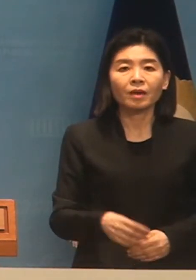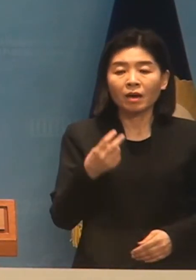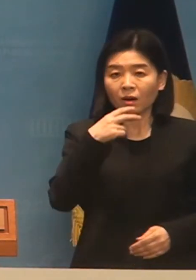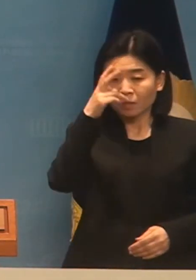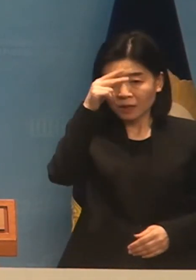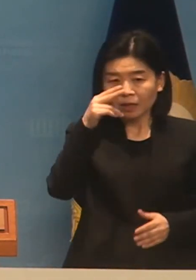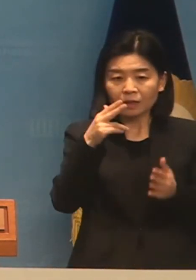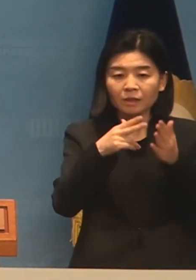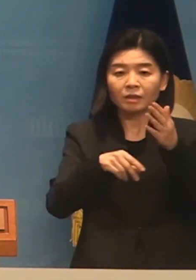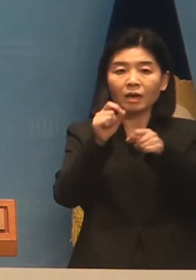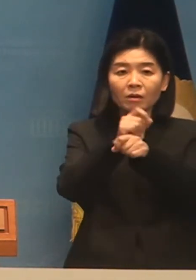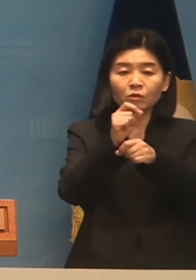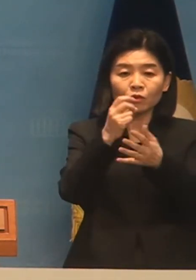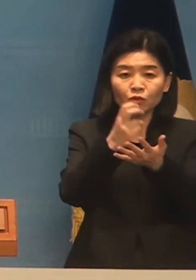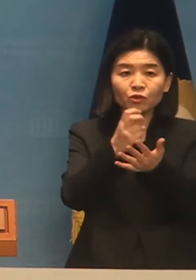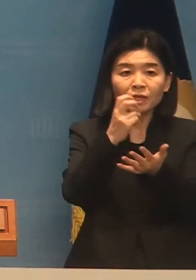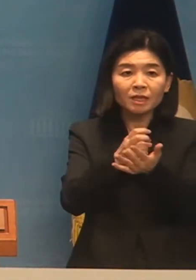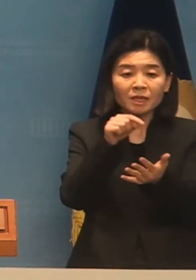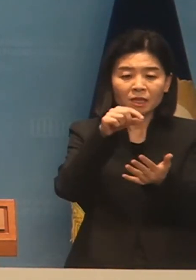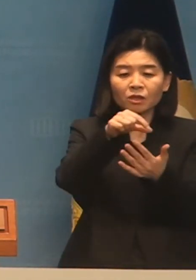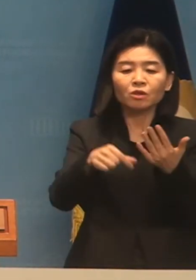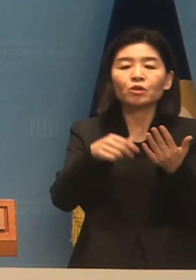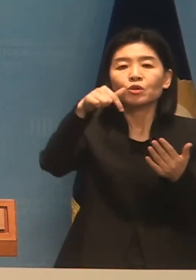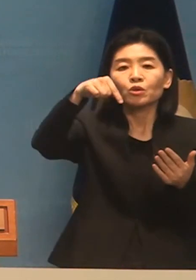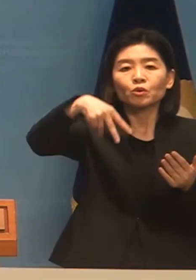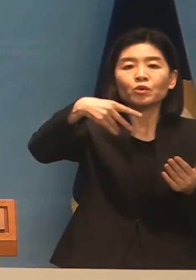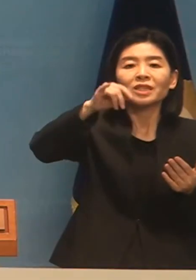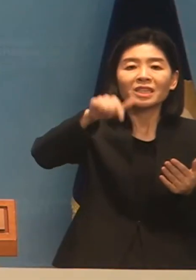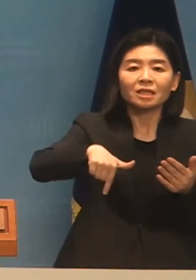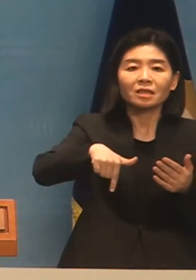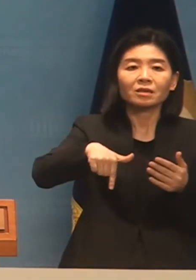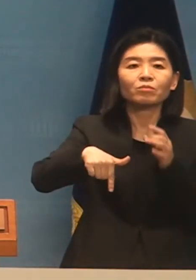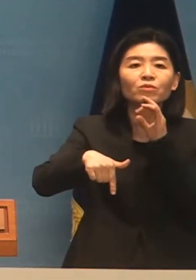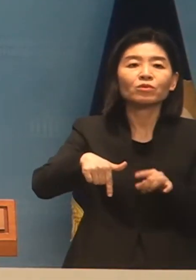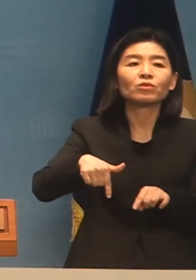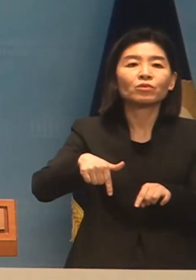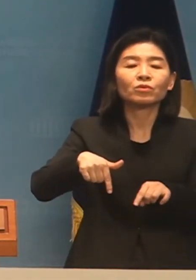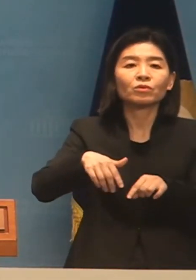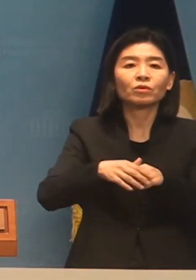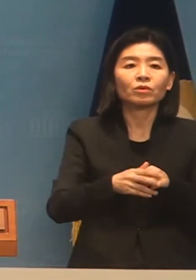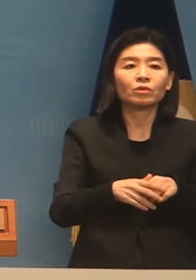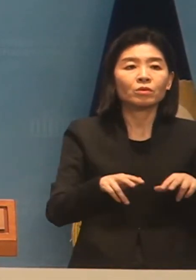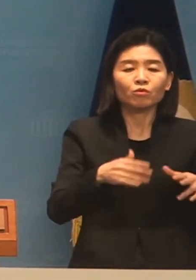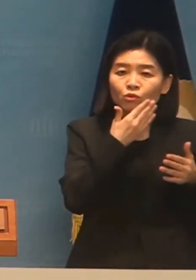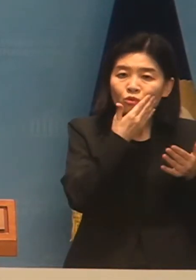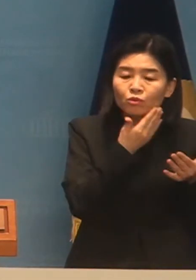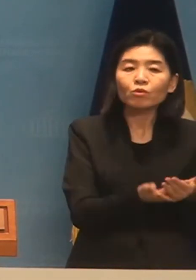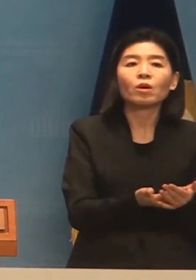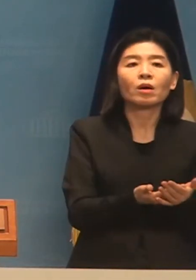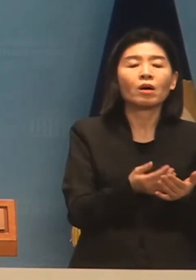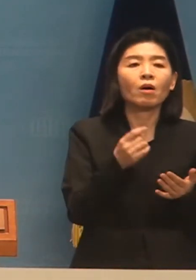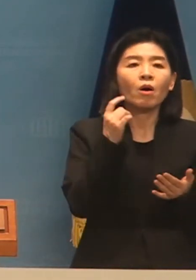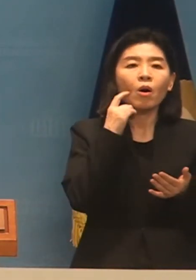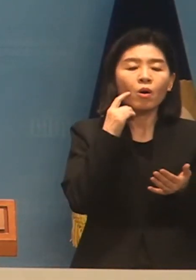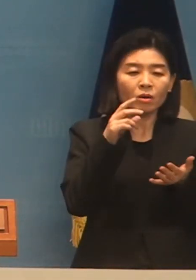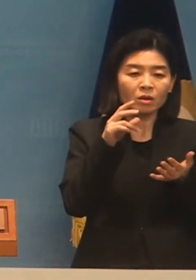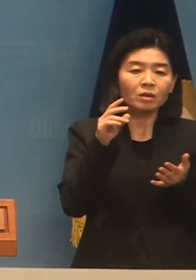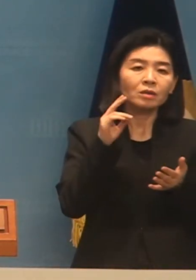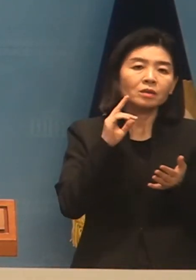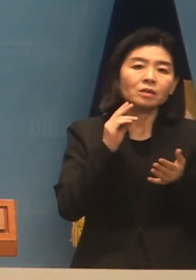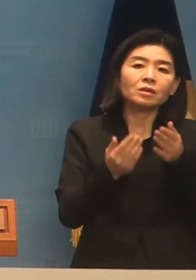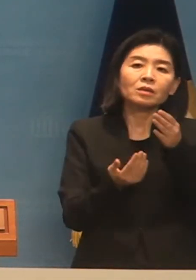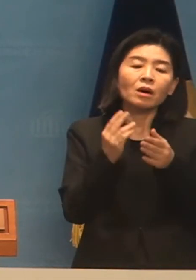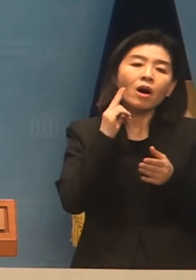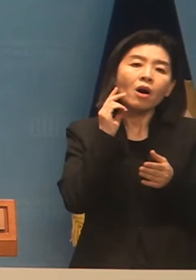검찰 사무규칙은 한마디로 규칙이고 하위 법령입니다. 그런데 이렇게 중대한 허위사실 공표